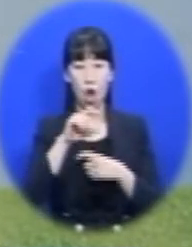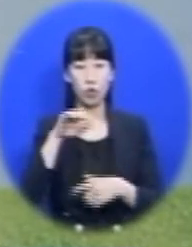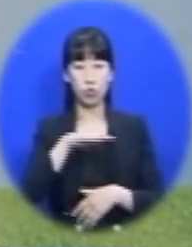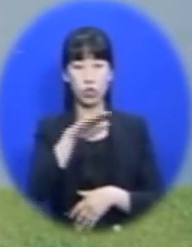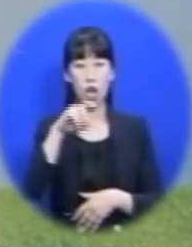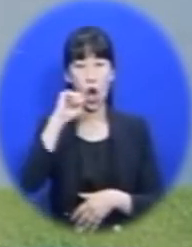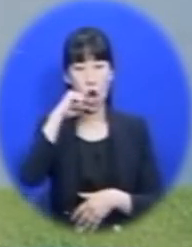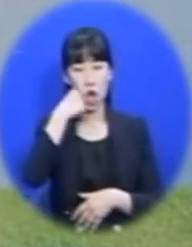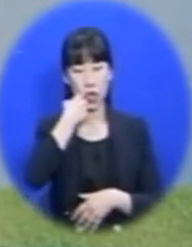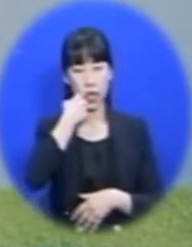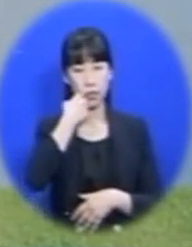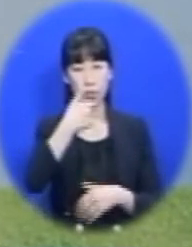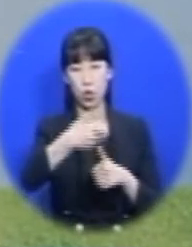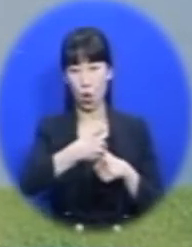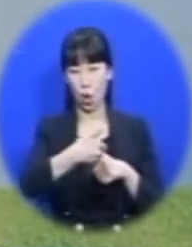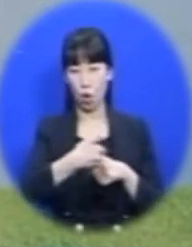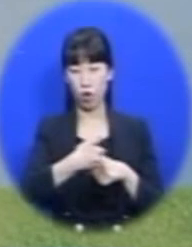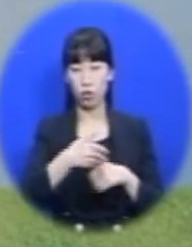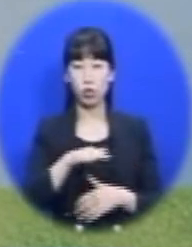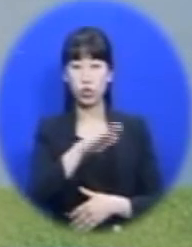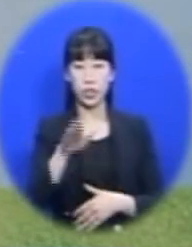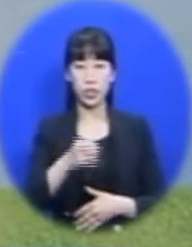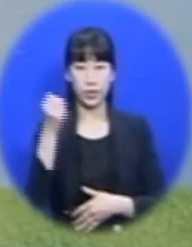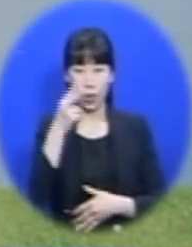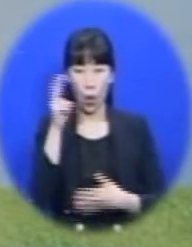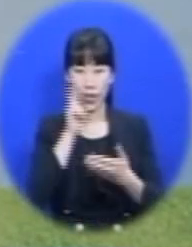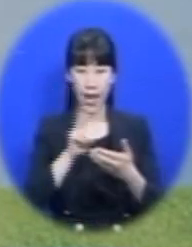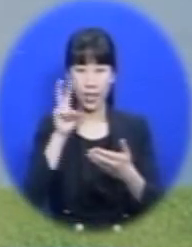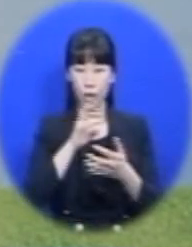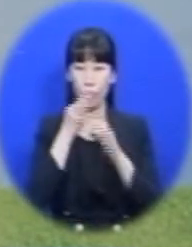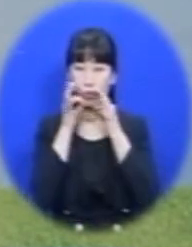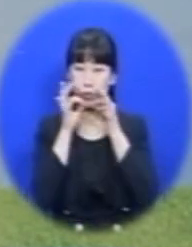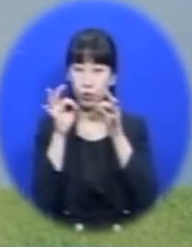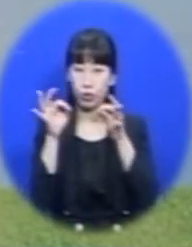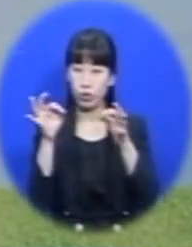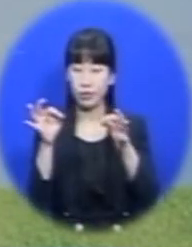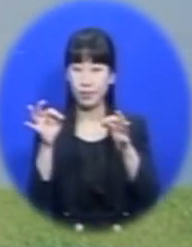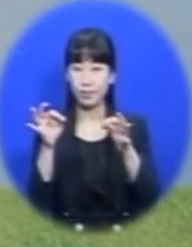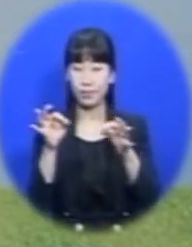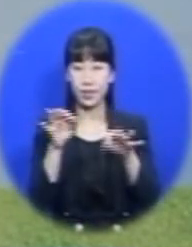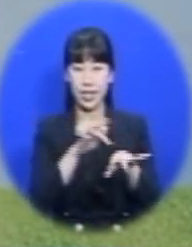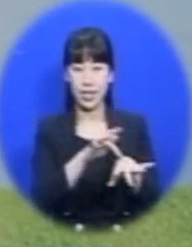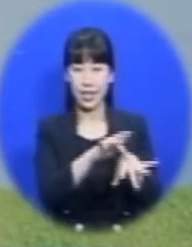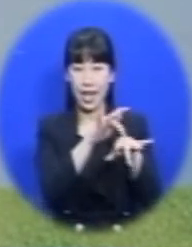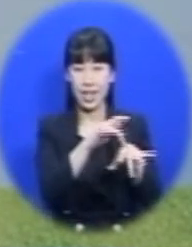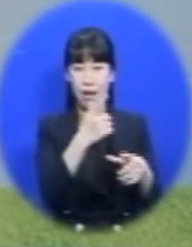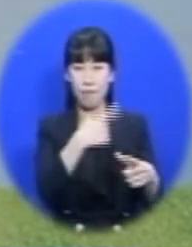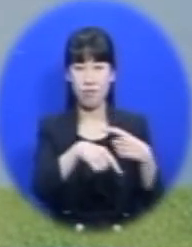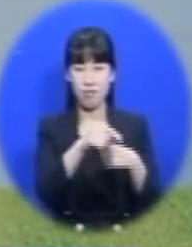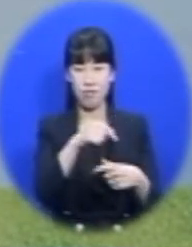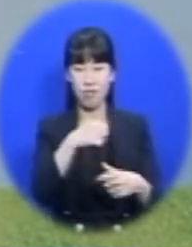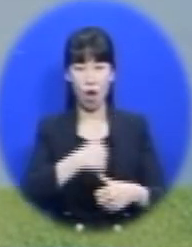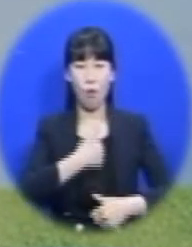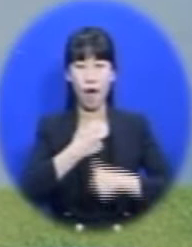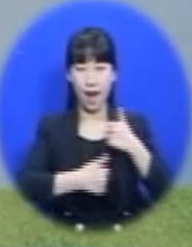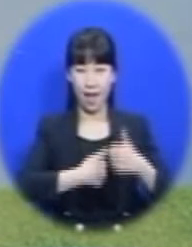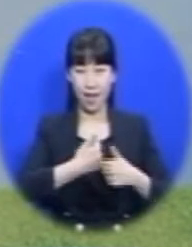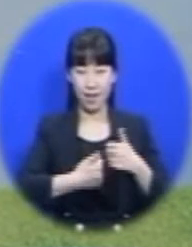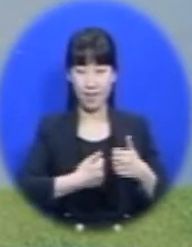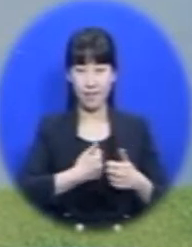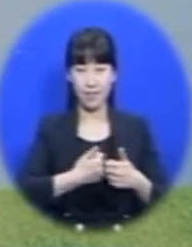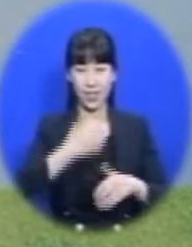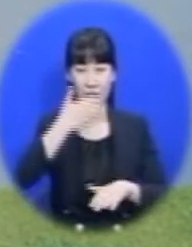만들면 그러면 우리가 또 찬송을 합니다. 그러면 사탄은 미치려고 그럽니다.